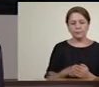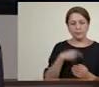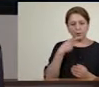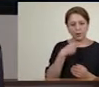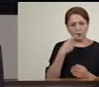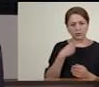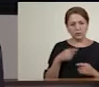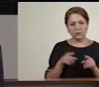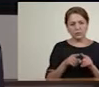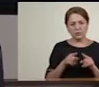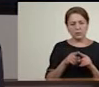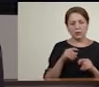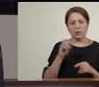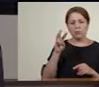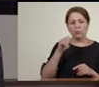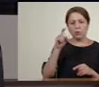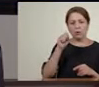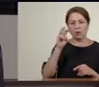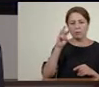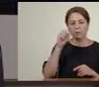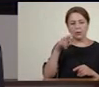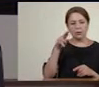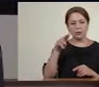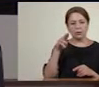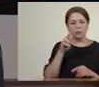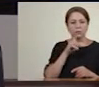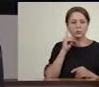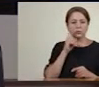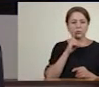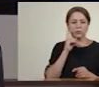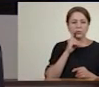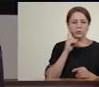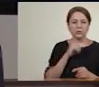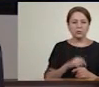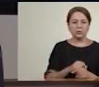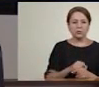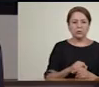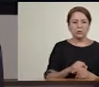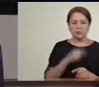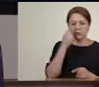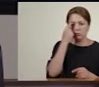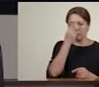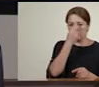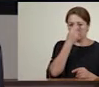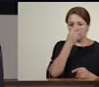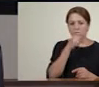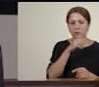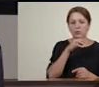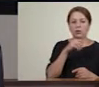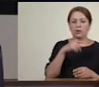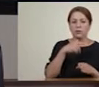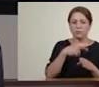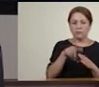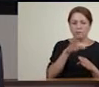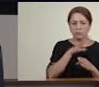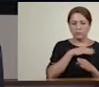Aytishlaricha, Muhammad yoshligida ko'zi jarohatlanib ko'rmay qoladi,